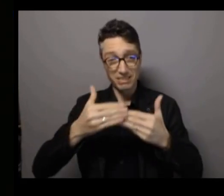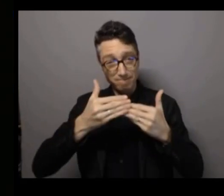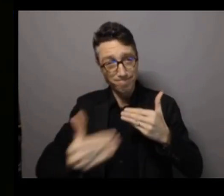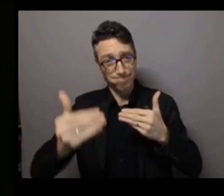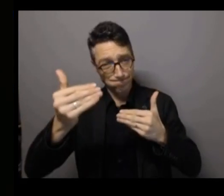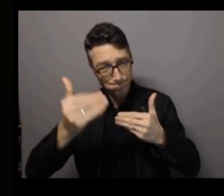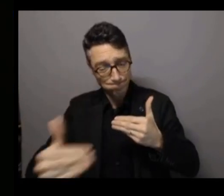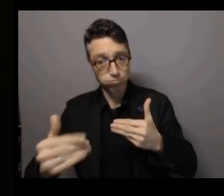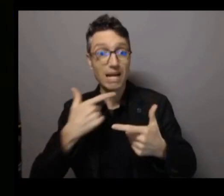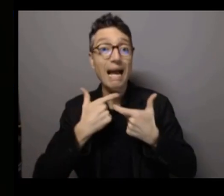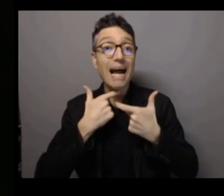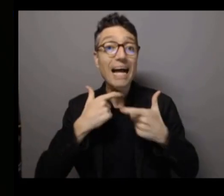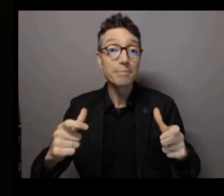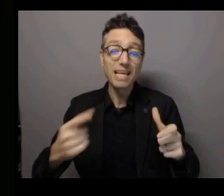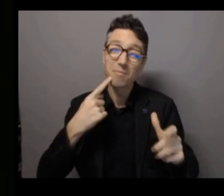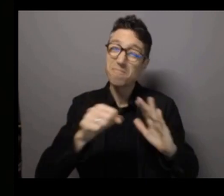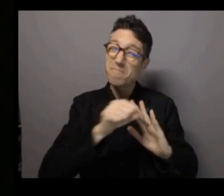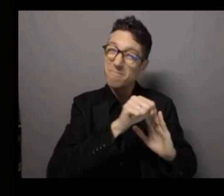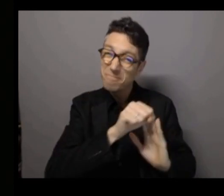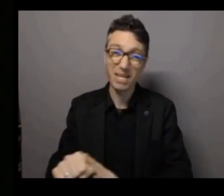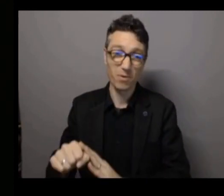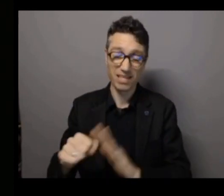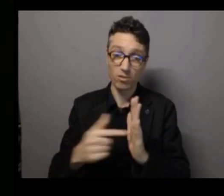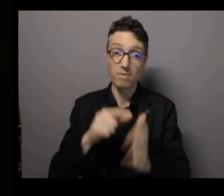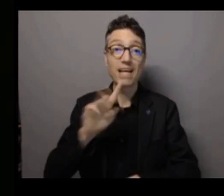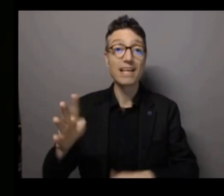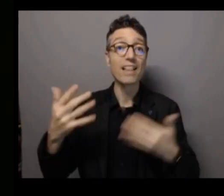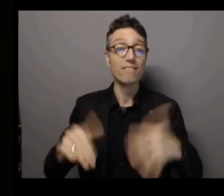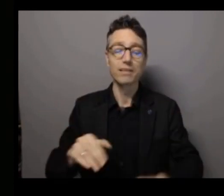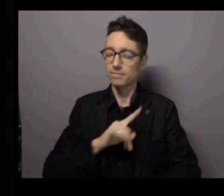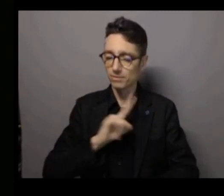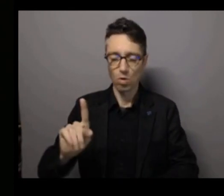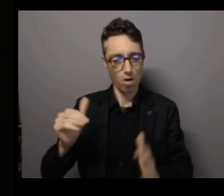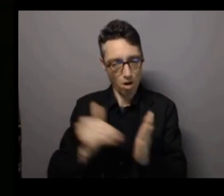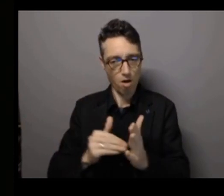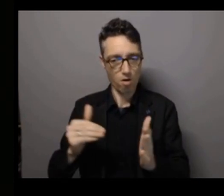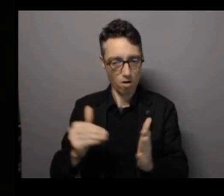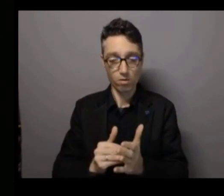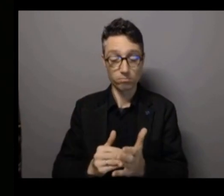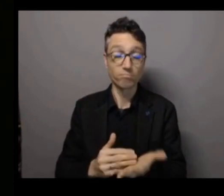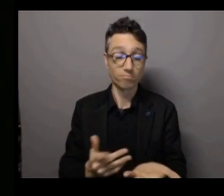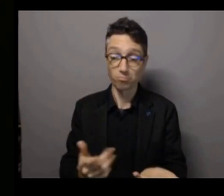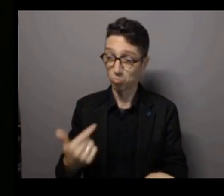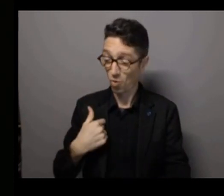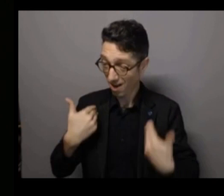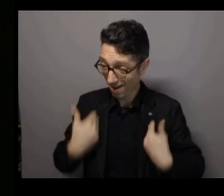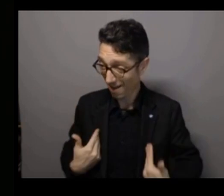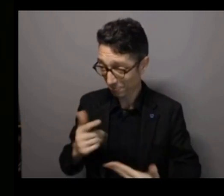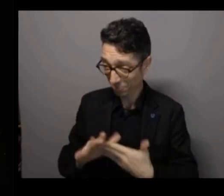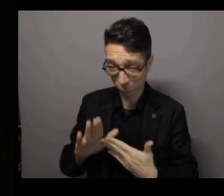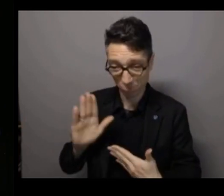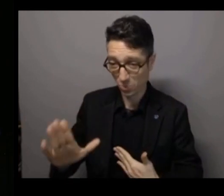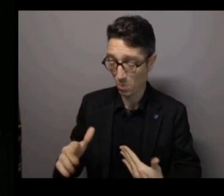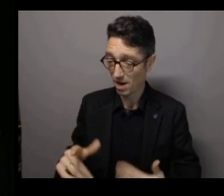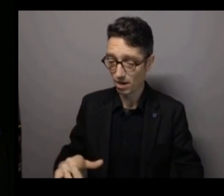priorité. Je l'ai dit tout à l'heure, on m'a dit j'espère que cela ne va pas s'arrêter. Donc vous pourrez compter sur moi pour faire en sorte de faire avancer ce